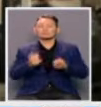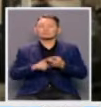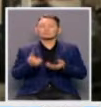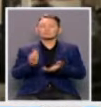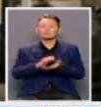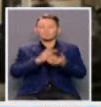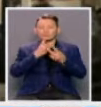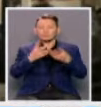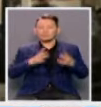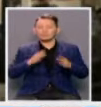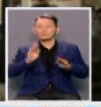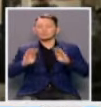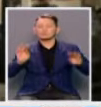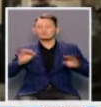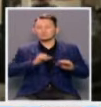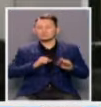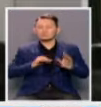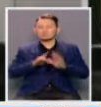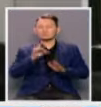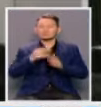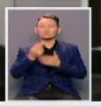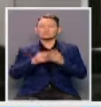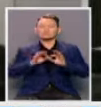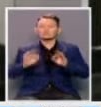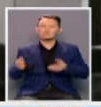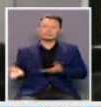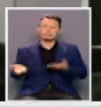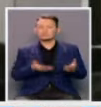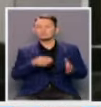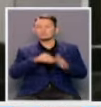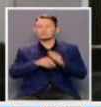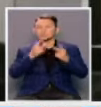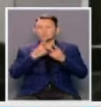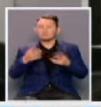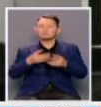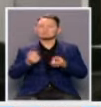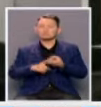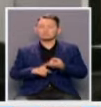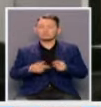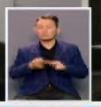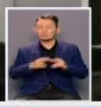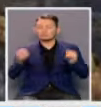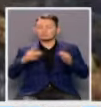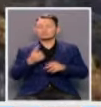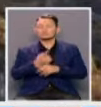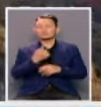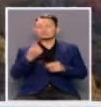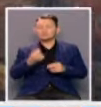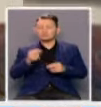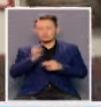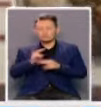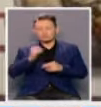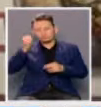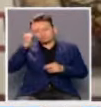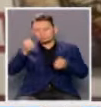Бұл көрменің мақсаты әлемдегі ең талантты өнер қаймақтарының басын қосып олардың өнерін шыңдауға жол ашу. Көрменің бірінші күні өнертанушылар,